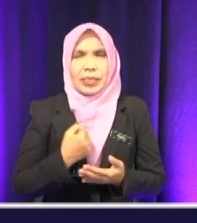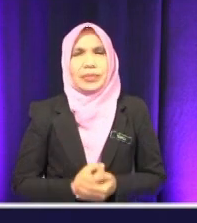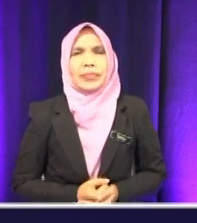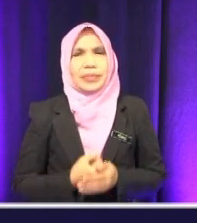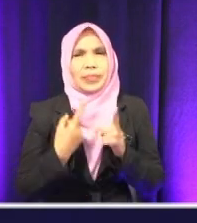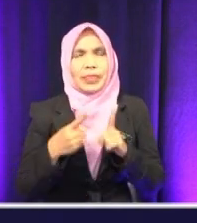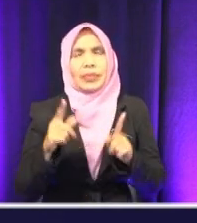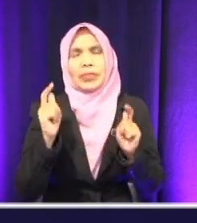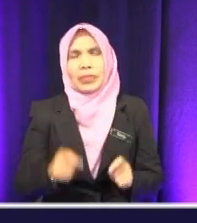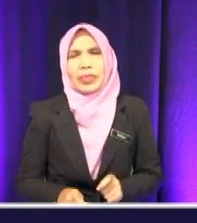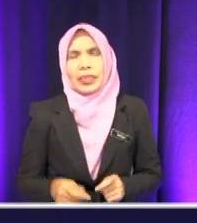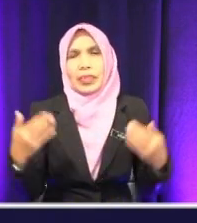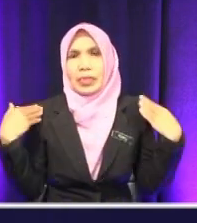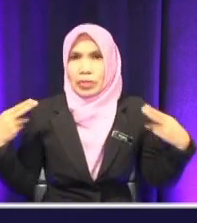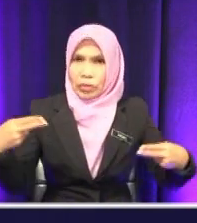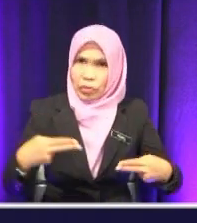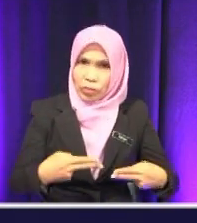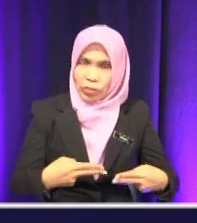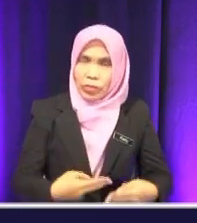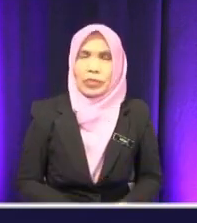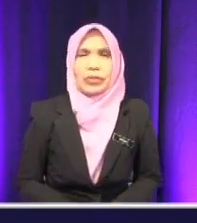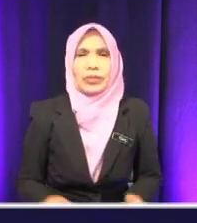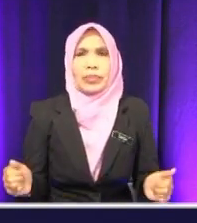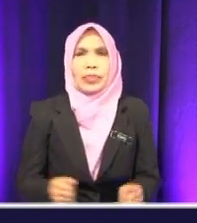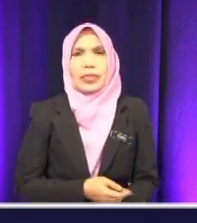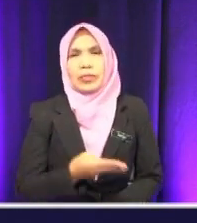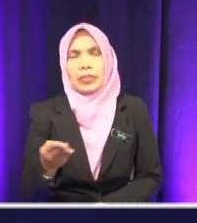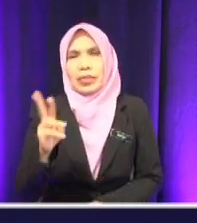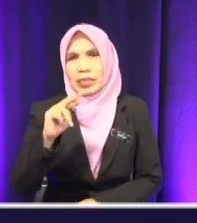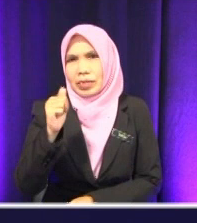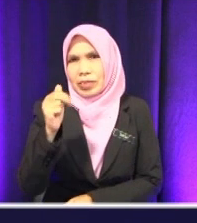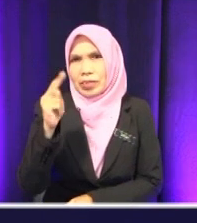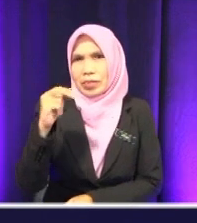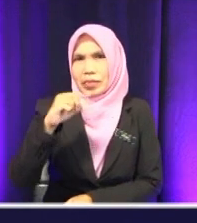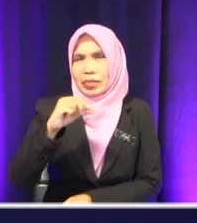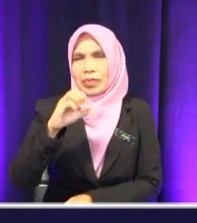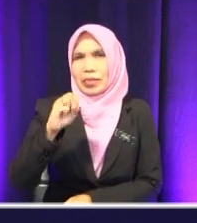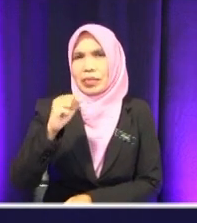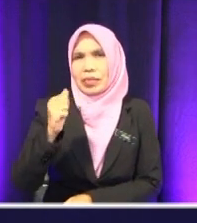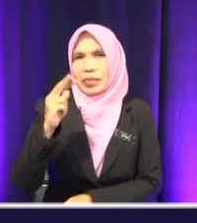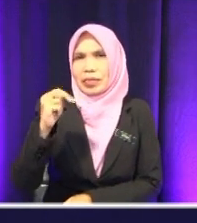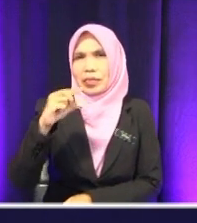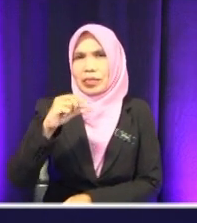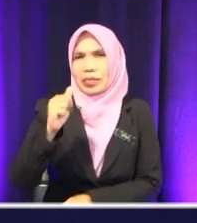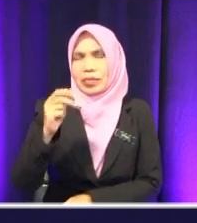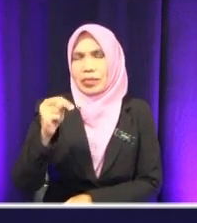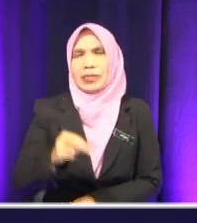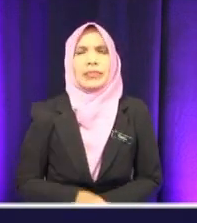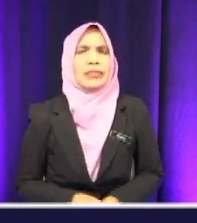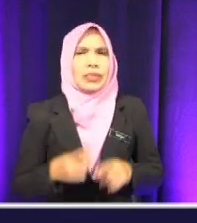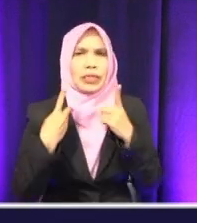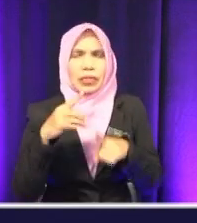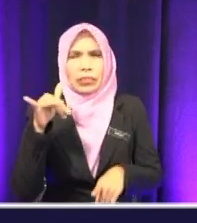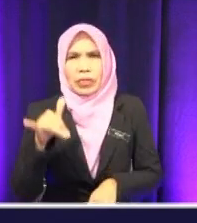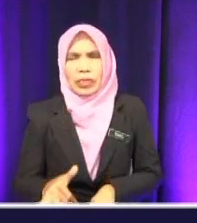mesti berkait dengan bahan rangsangan jawab Jangan jawab terlalu umum jawaban yang terlalu umum membawa kepada pembasran